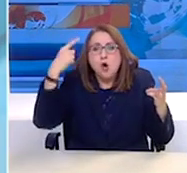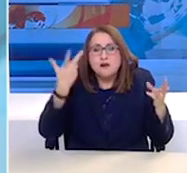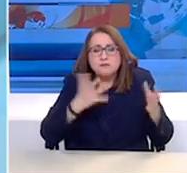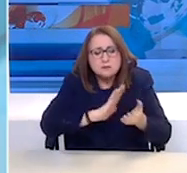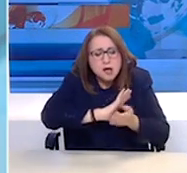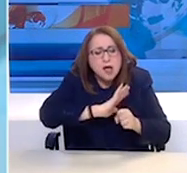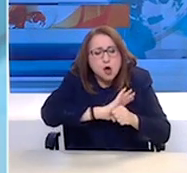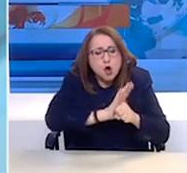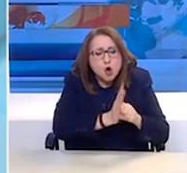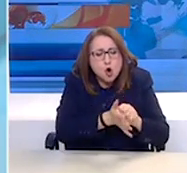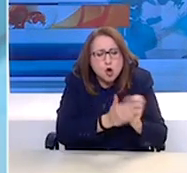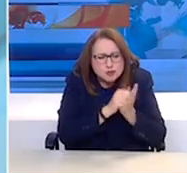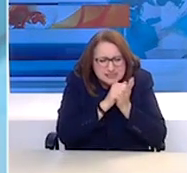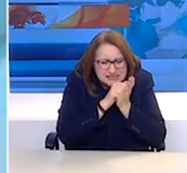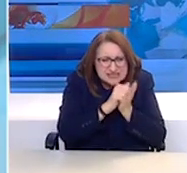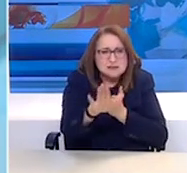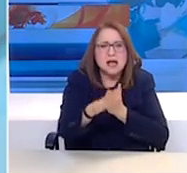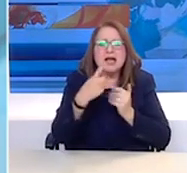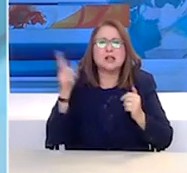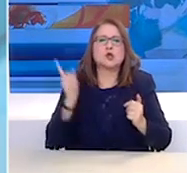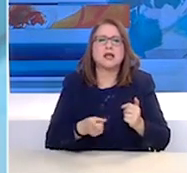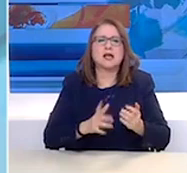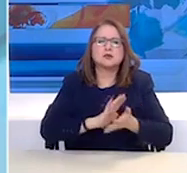οριστική εκρίζωση του ιού?